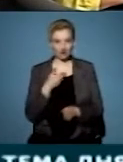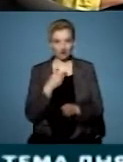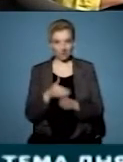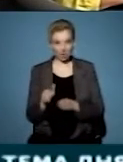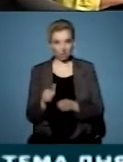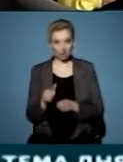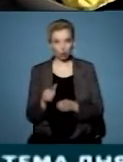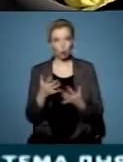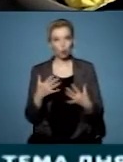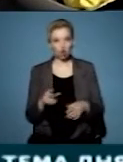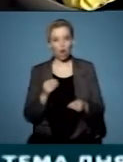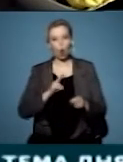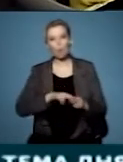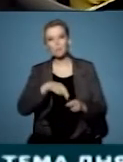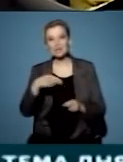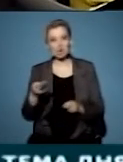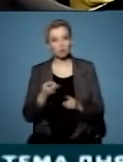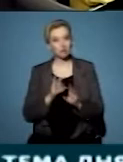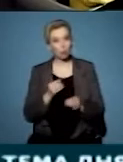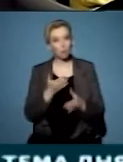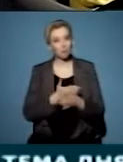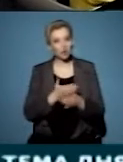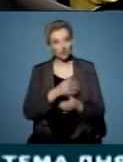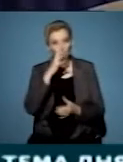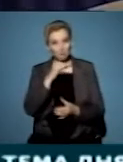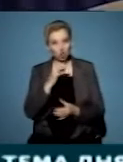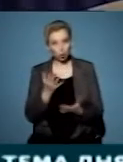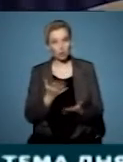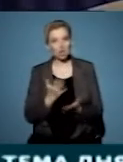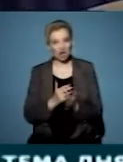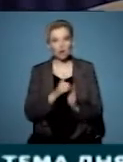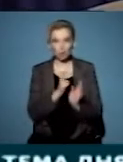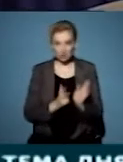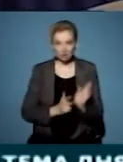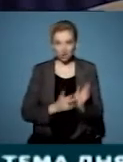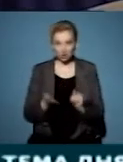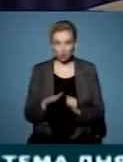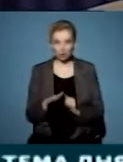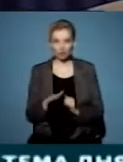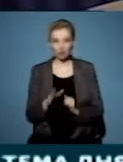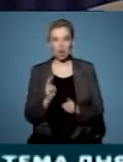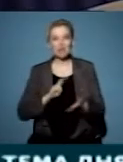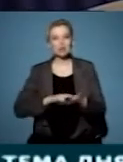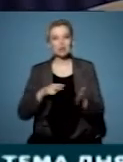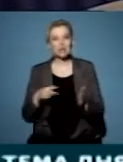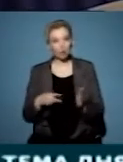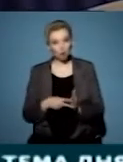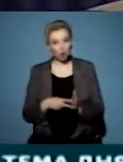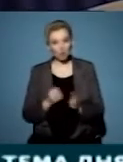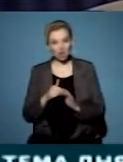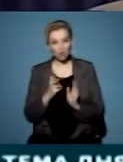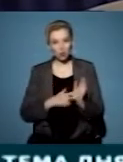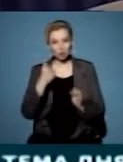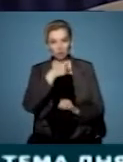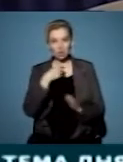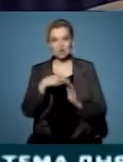виділено компенсації. Це тільки по пільгових маршрутах, яких є 18. А заплановано на 18-й